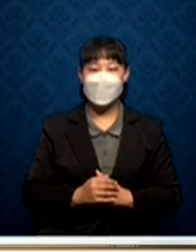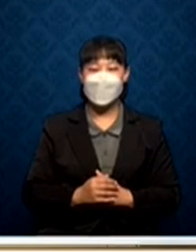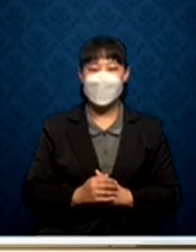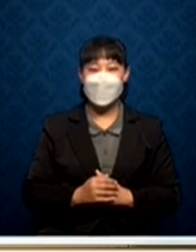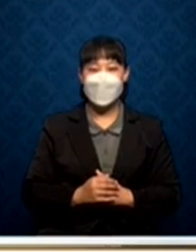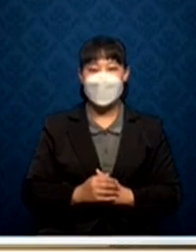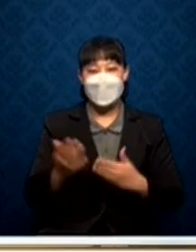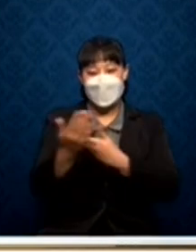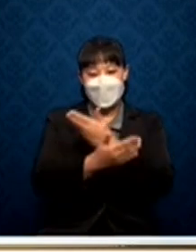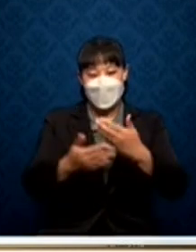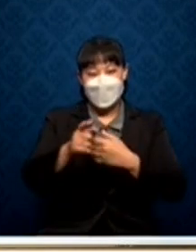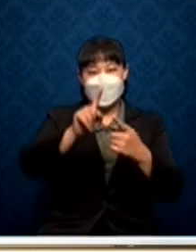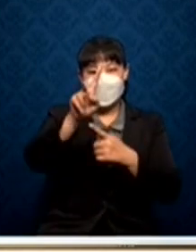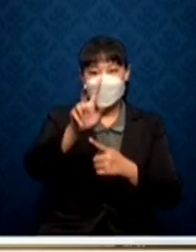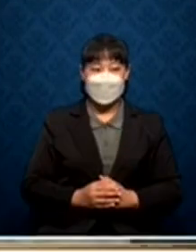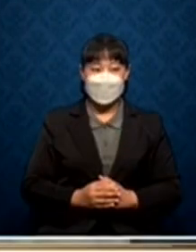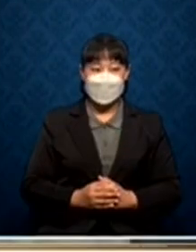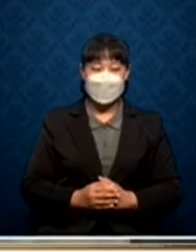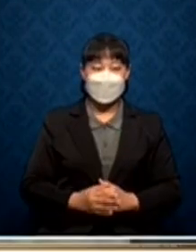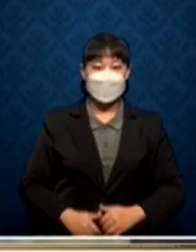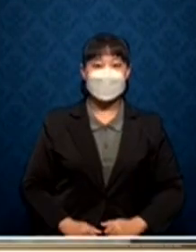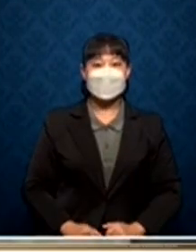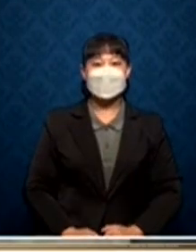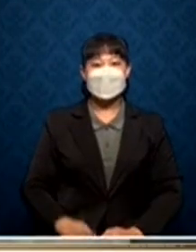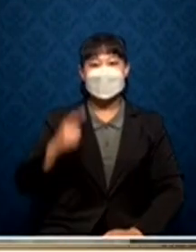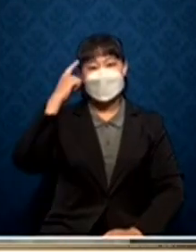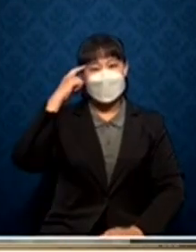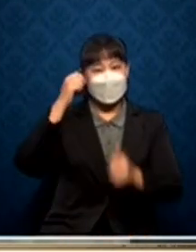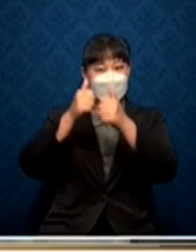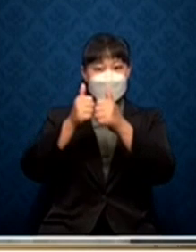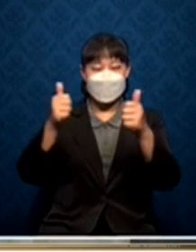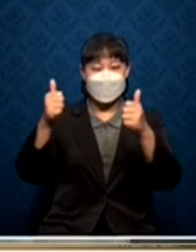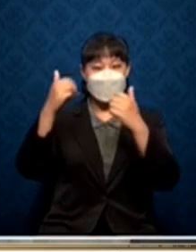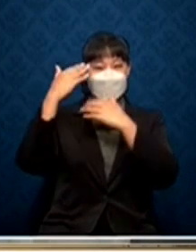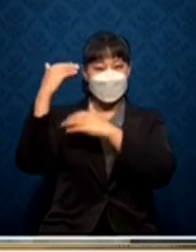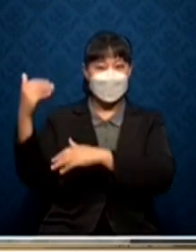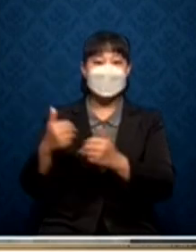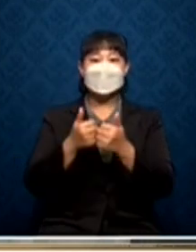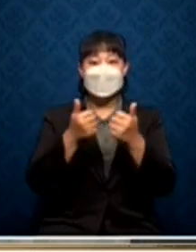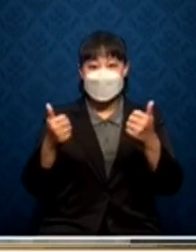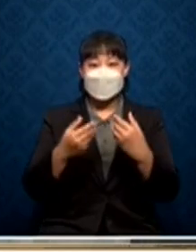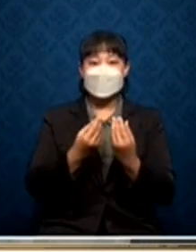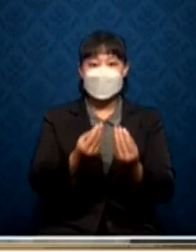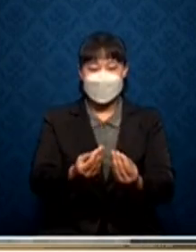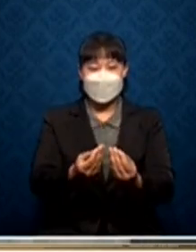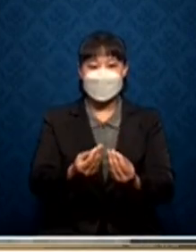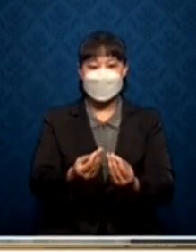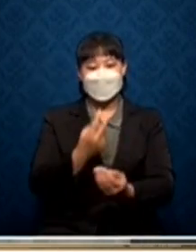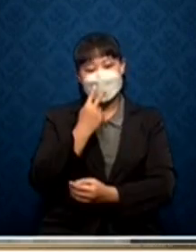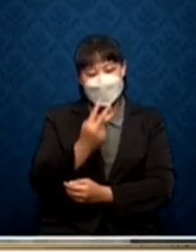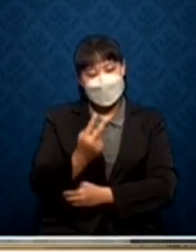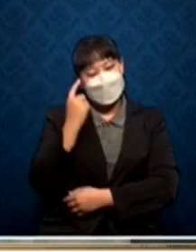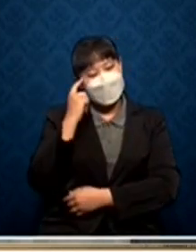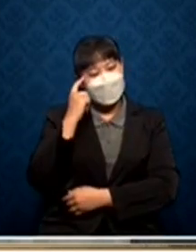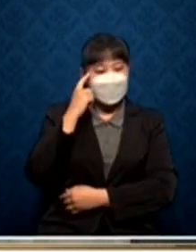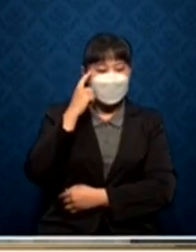เทศเพื่อประโยชน์ประชาชนเราก็ต้องทำนะครับอันนี้คือผมว่าเป็นเรื่องสำคัญที่เราต้องตระหนักในเรื่องเรา ค่ะ น ะ ครับ แต่สมา